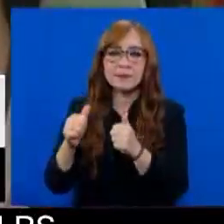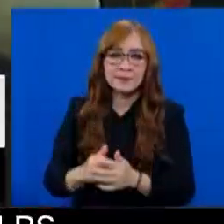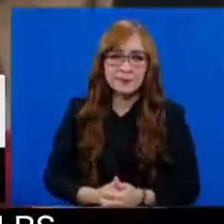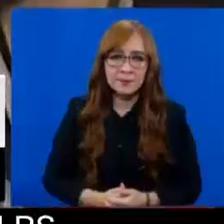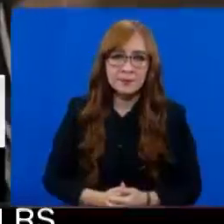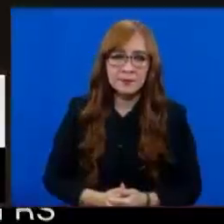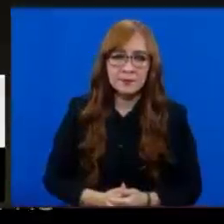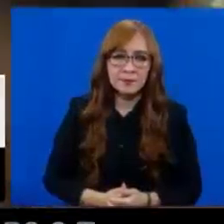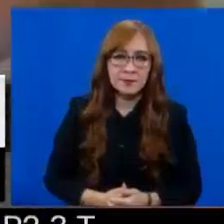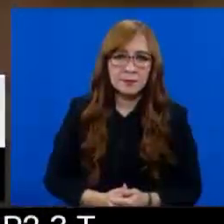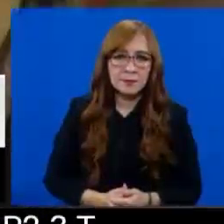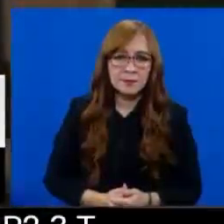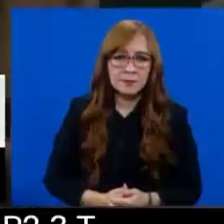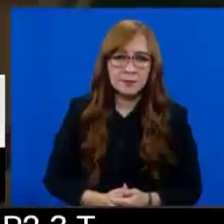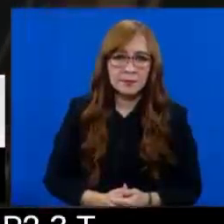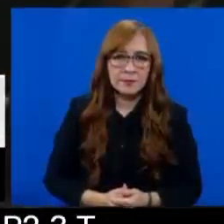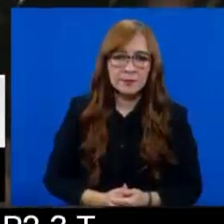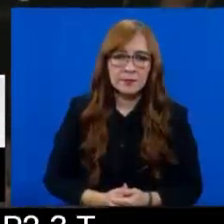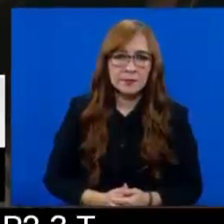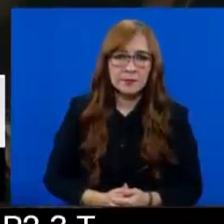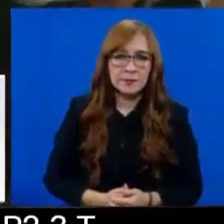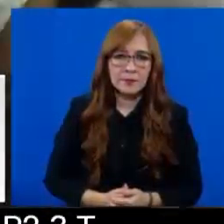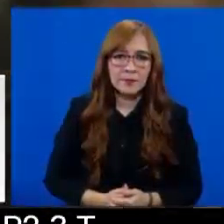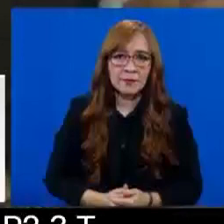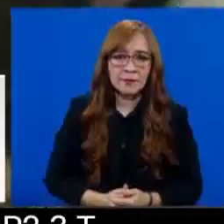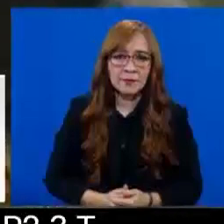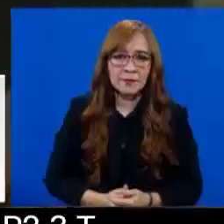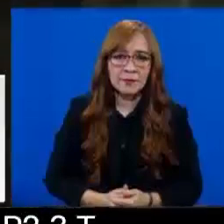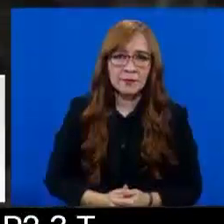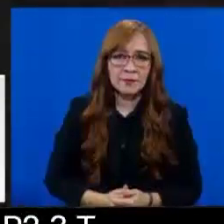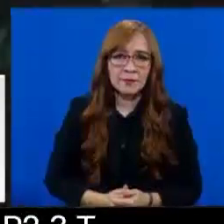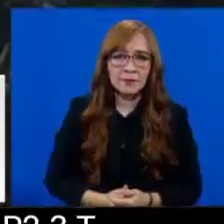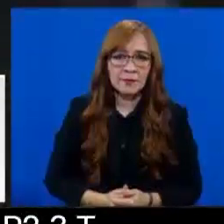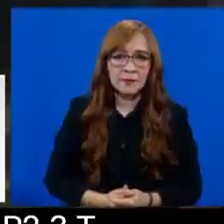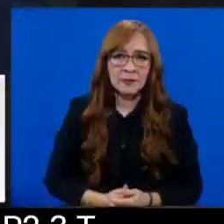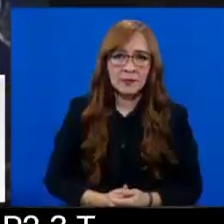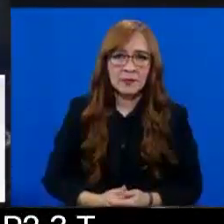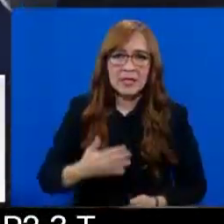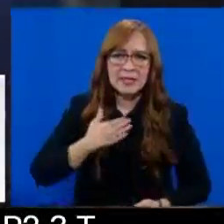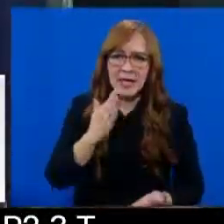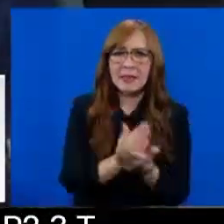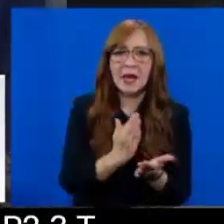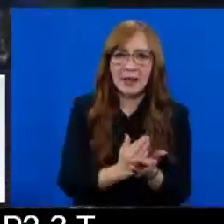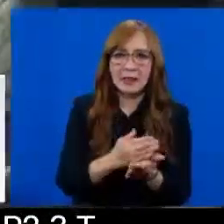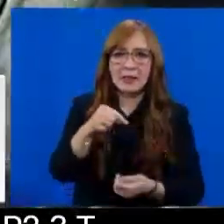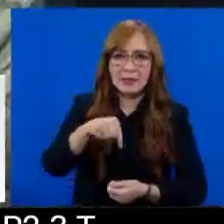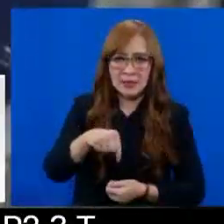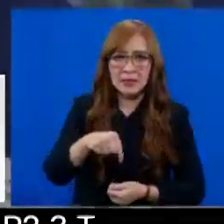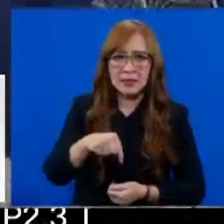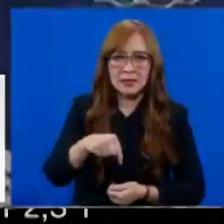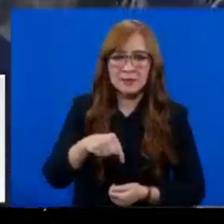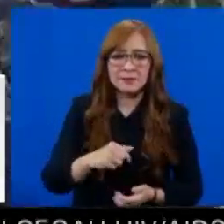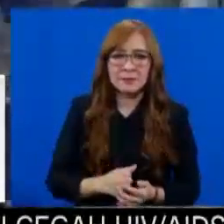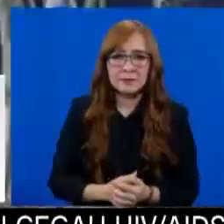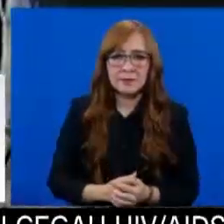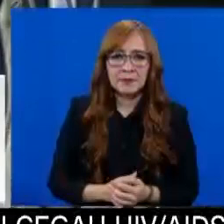Sudah di dalam. Iya, saya masuk nih. Pukul berapa Pak datangnya? Saya belum tahu, saya telat ini. Ini udah jam berapa kan? Artinya ibu sudah menjalin